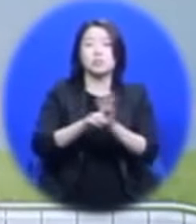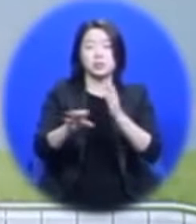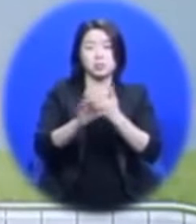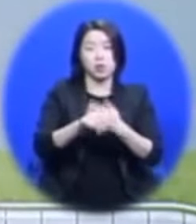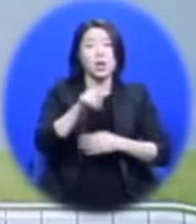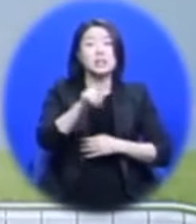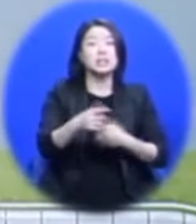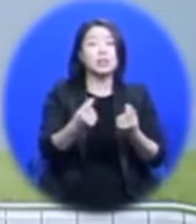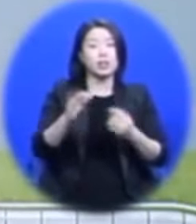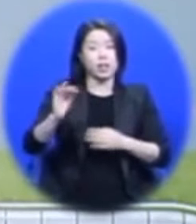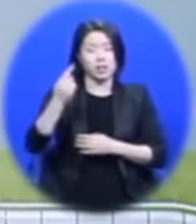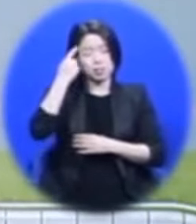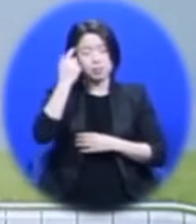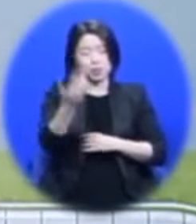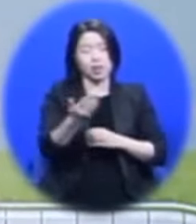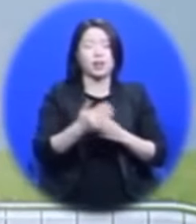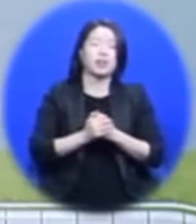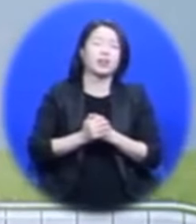되는